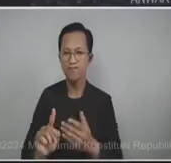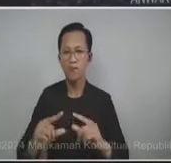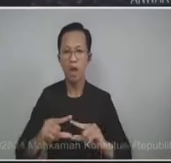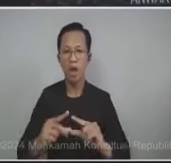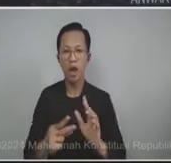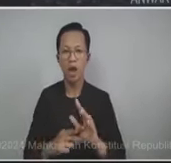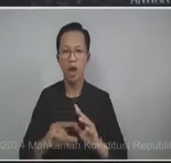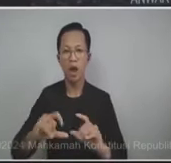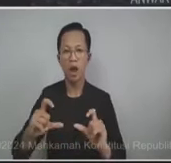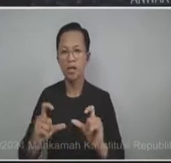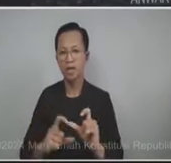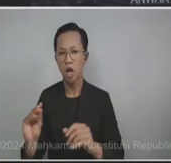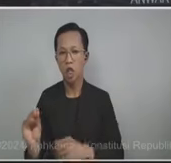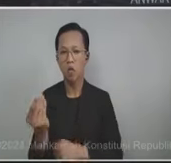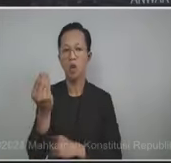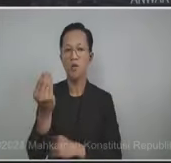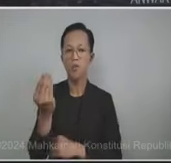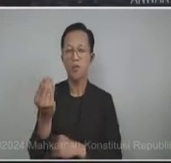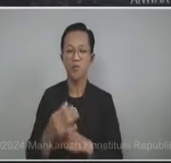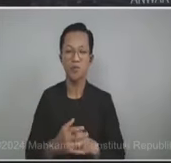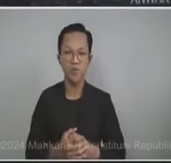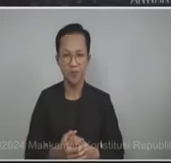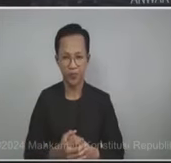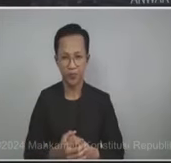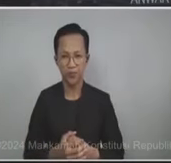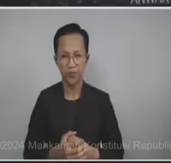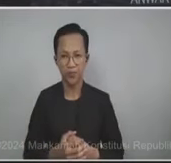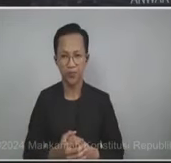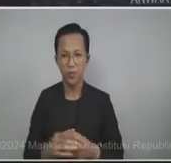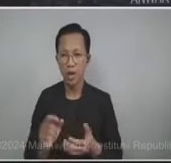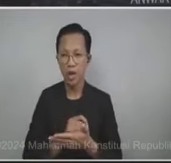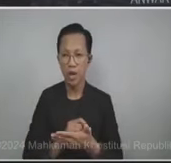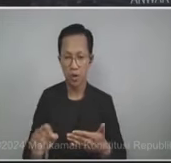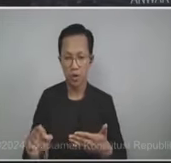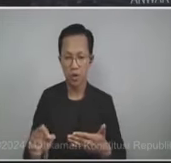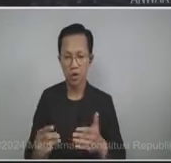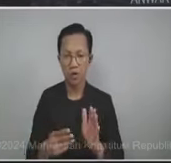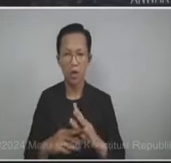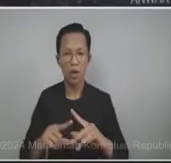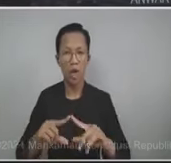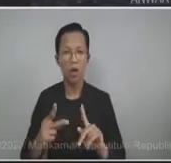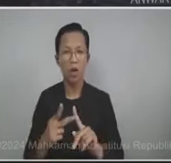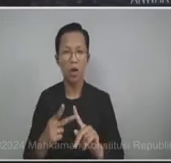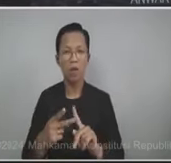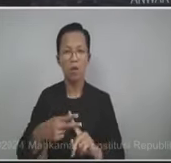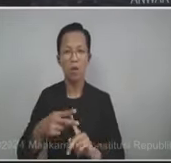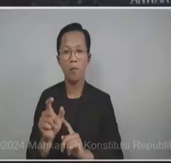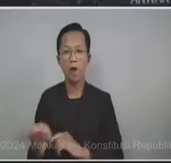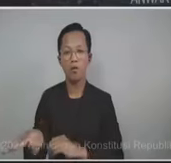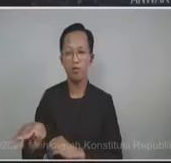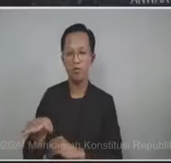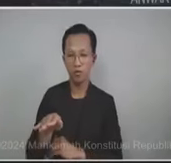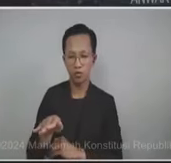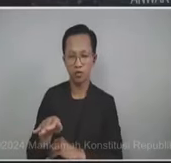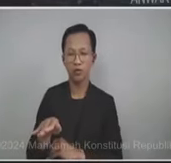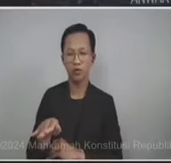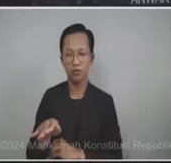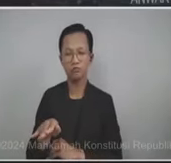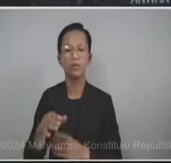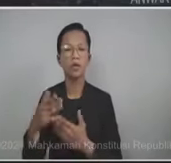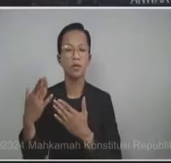ketua umum nama mahfuz Siddiq jabatan sekretaris jenderal